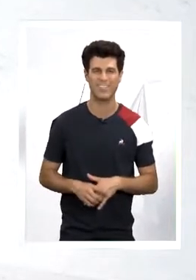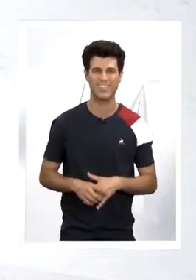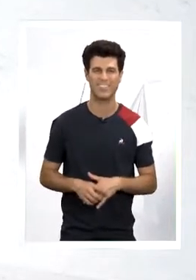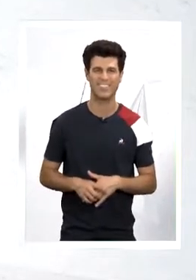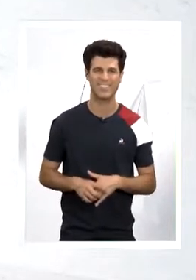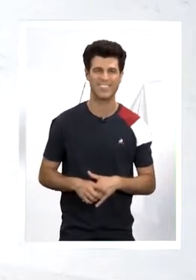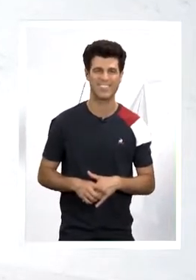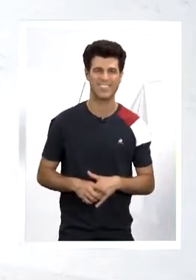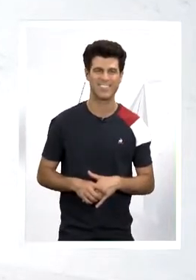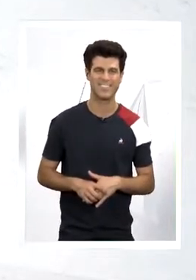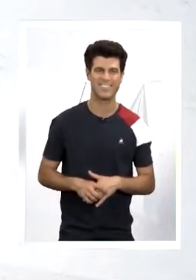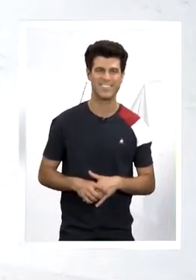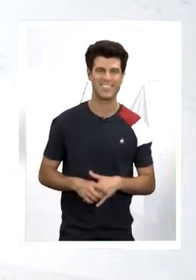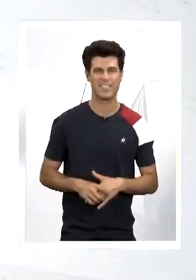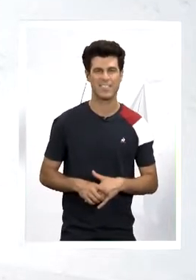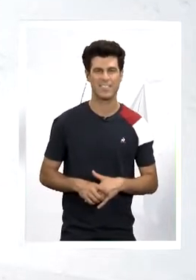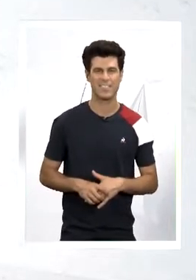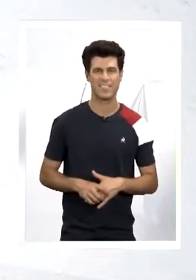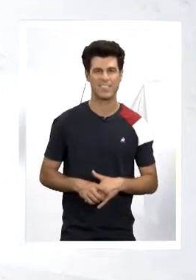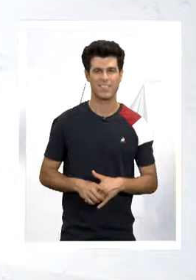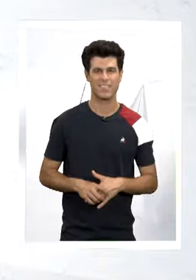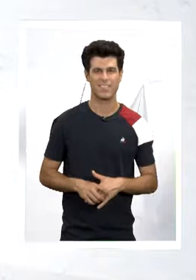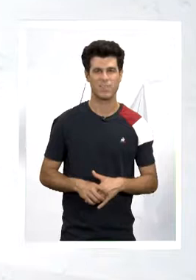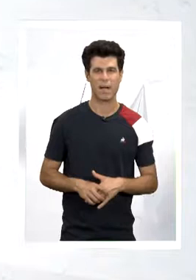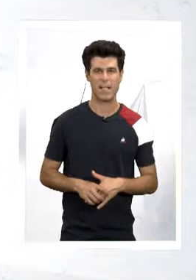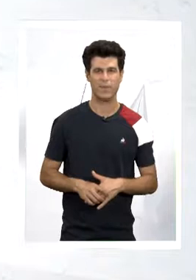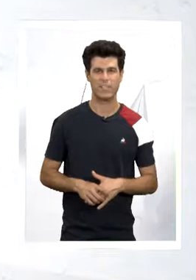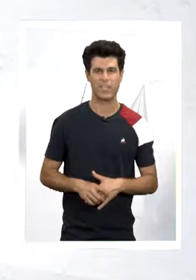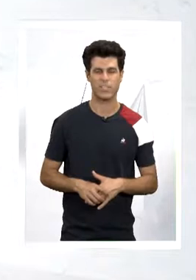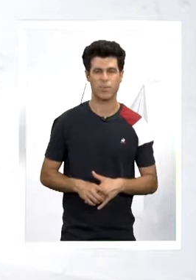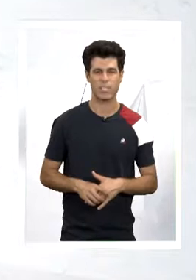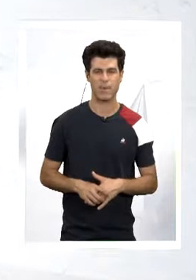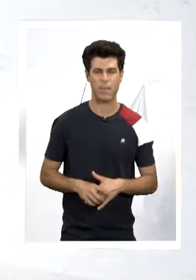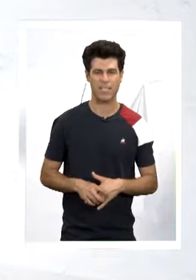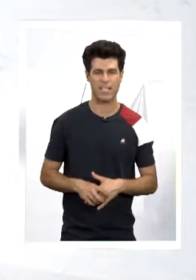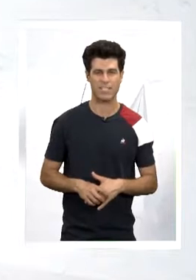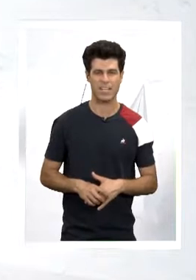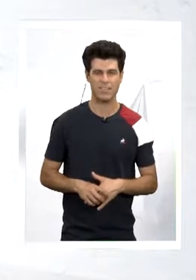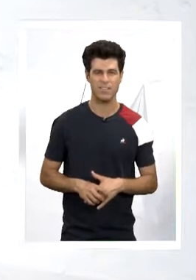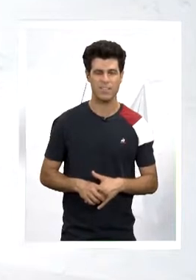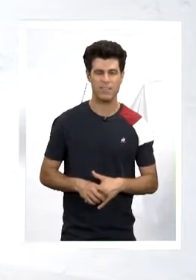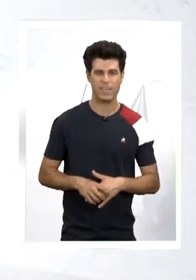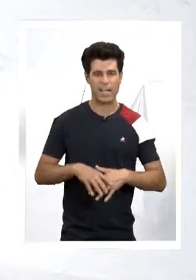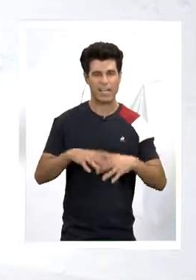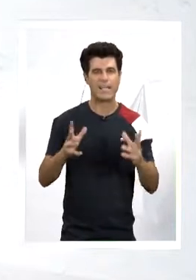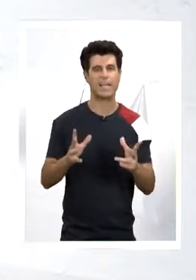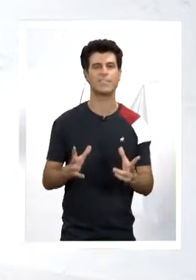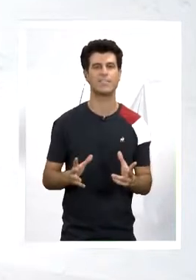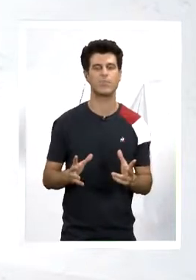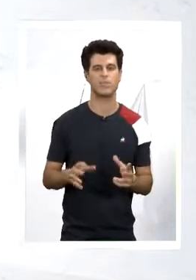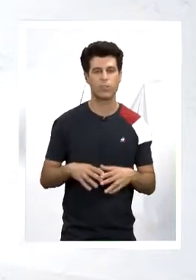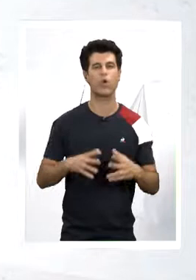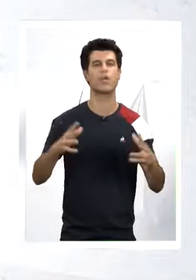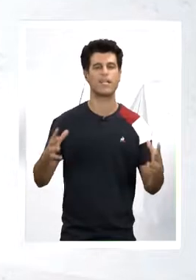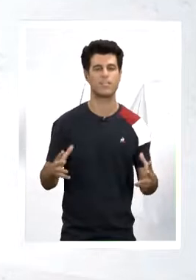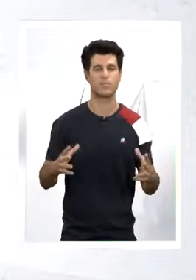התלמידים? כן, הנה. My Heritage, זו בעצם האפליקציה, וככה לאט לאט